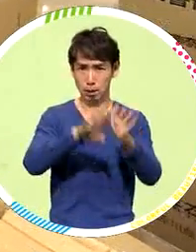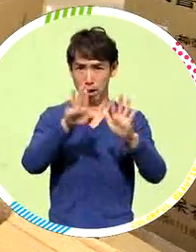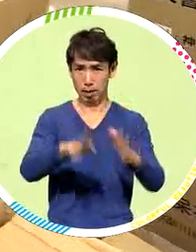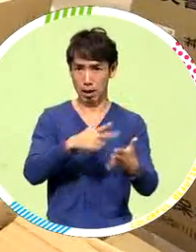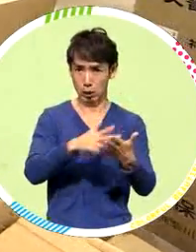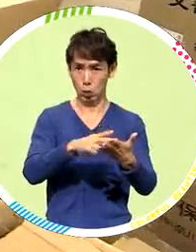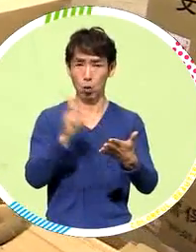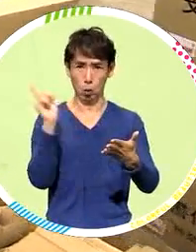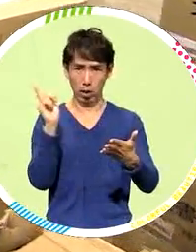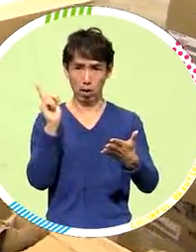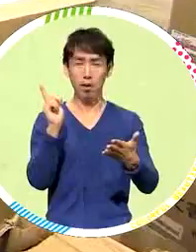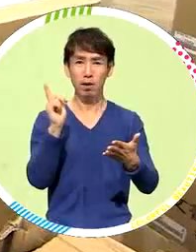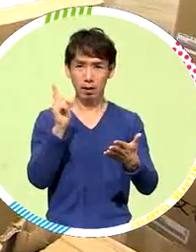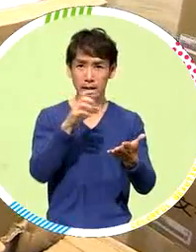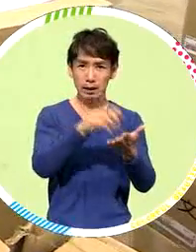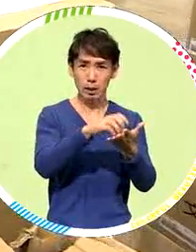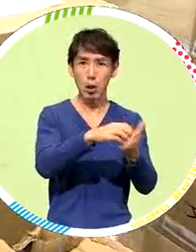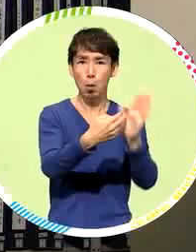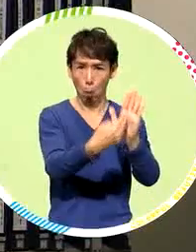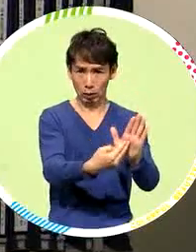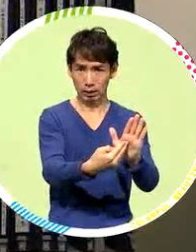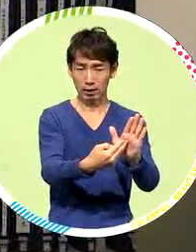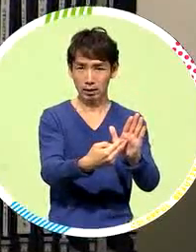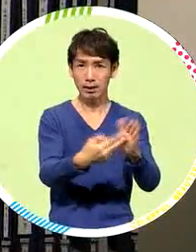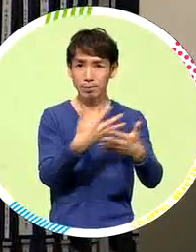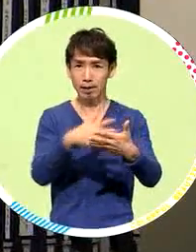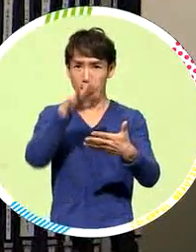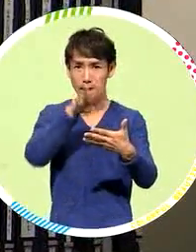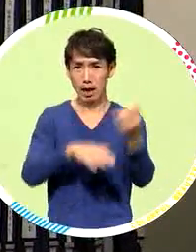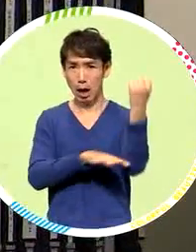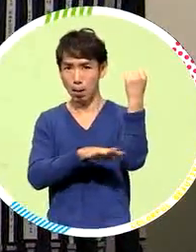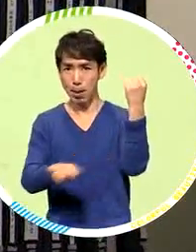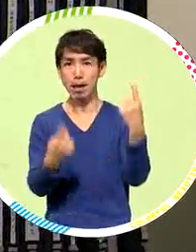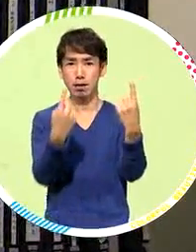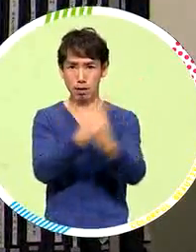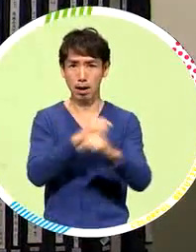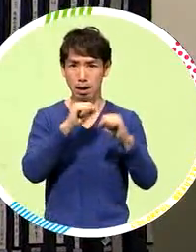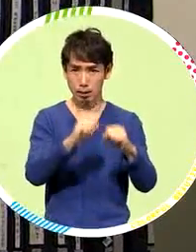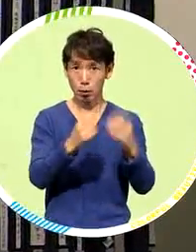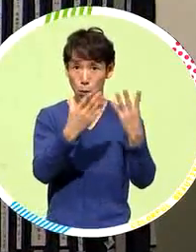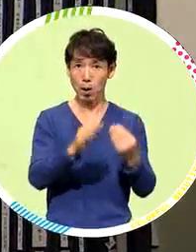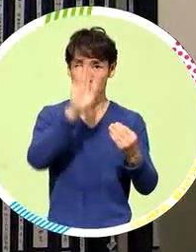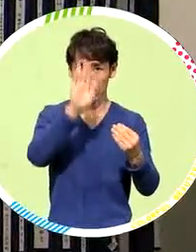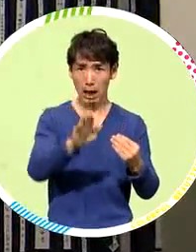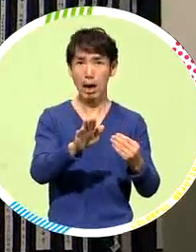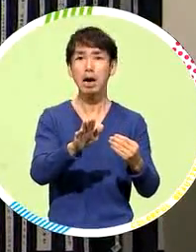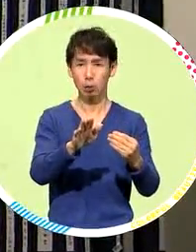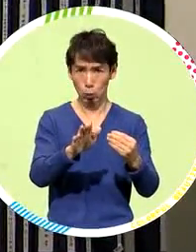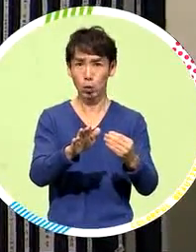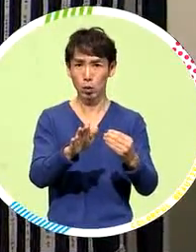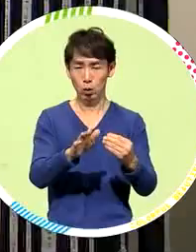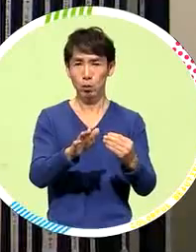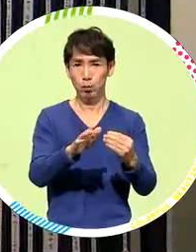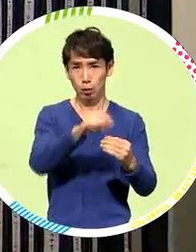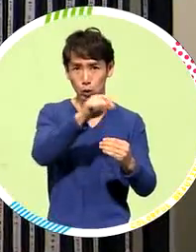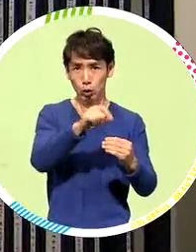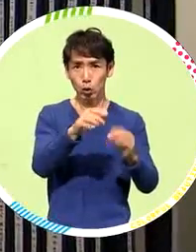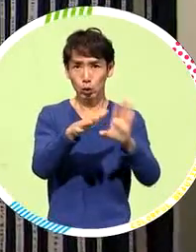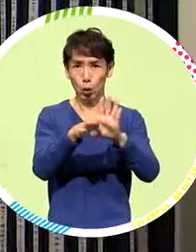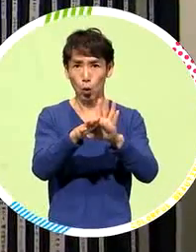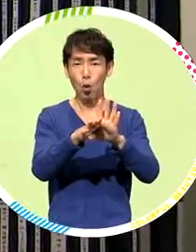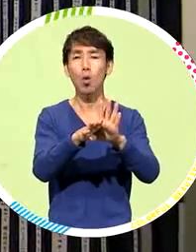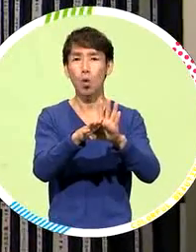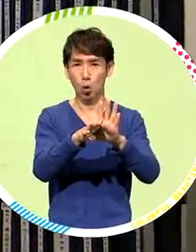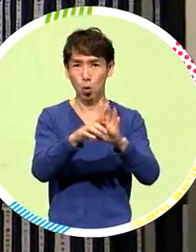データベース化などの整理作業を行った後書庫で保存されるんです公文書間では選別された